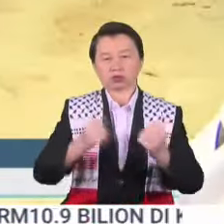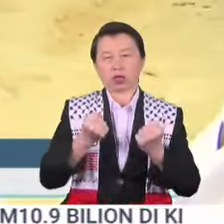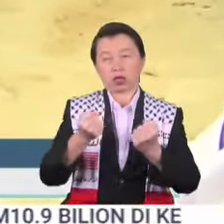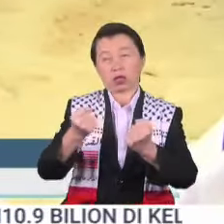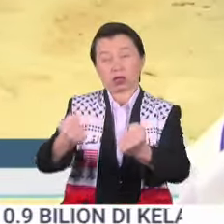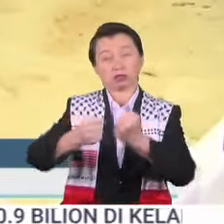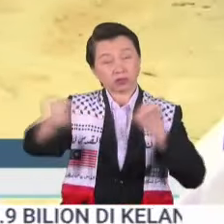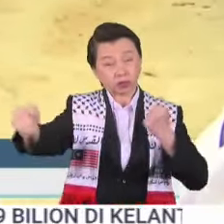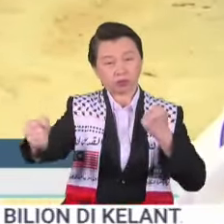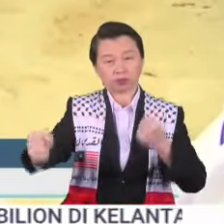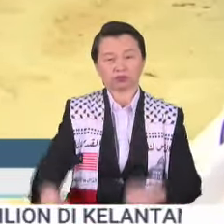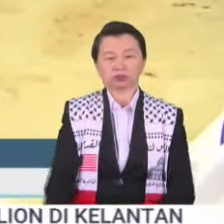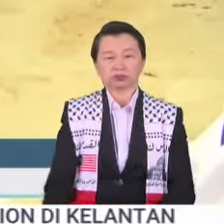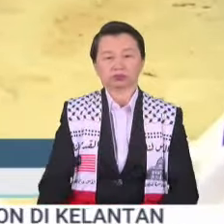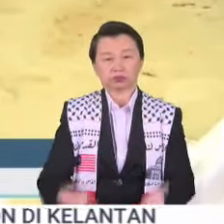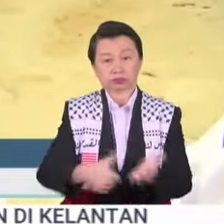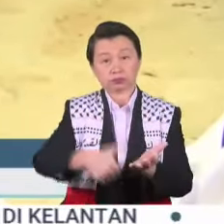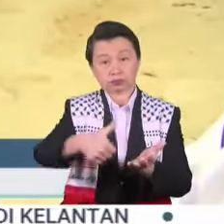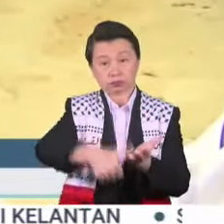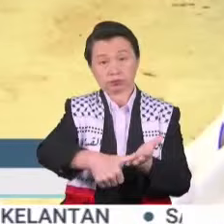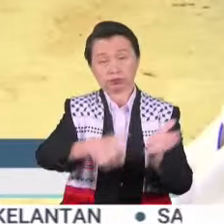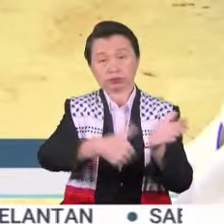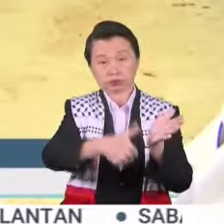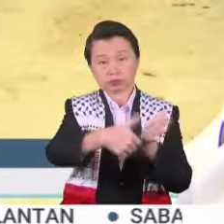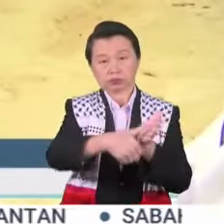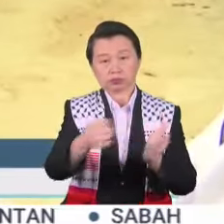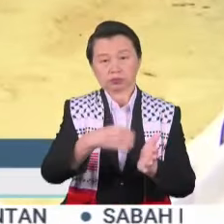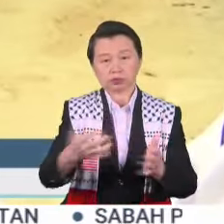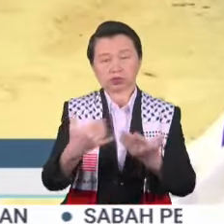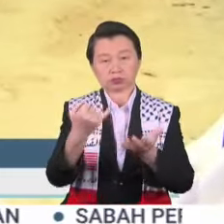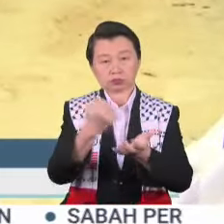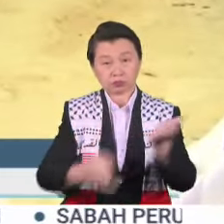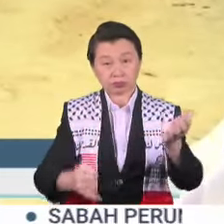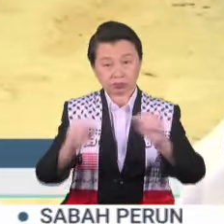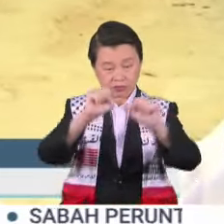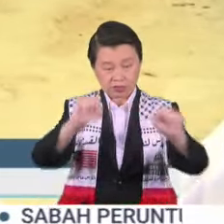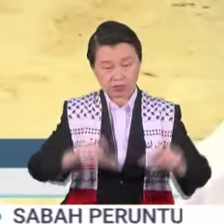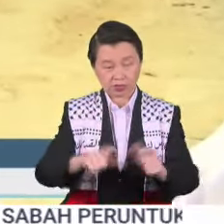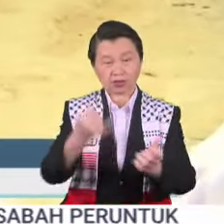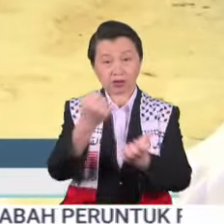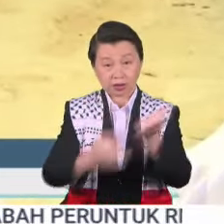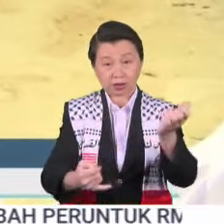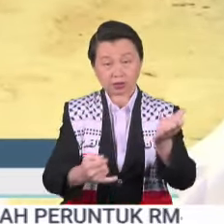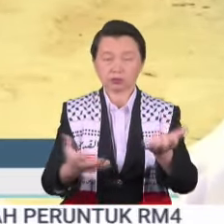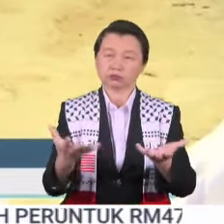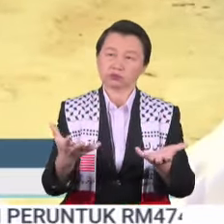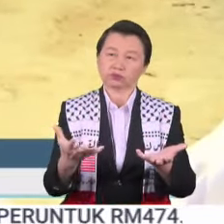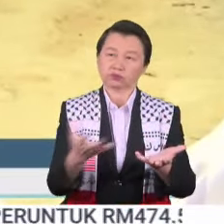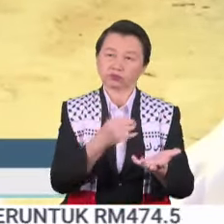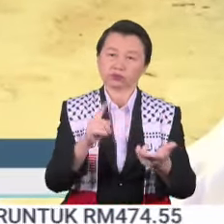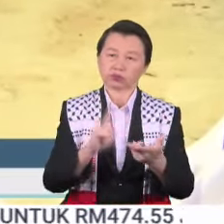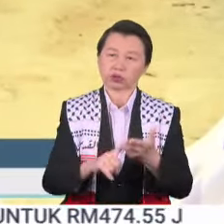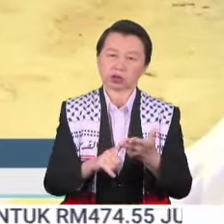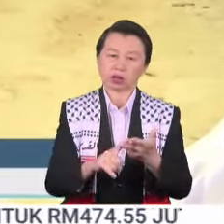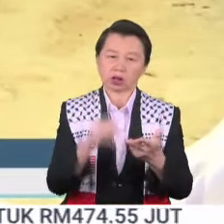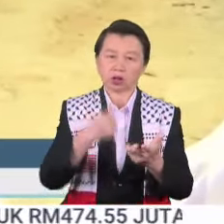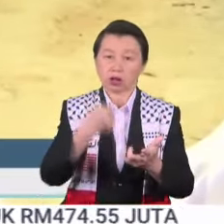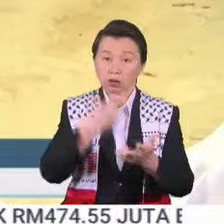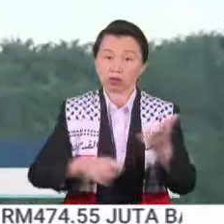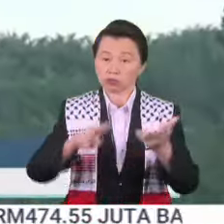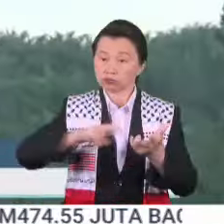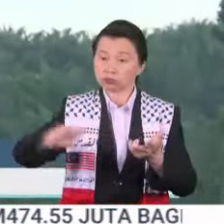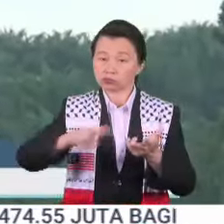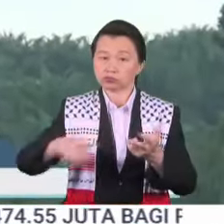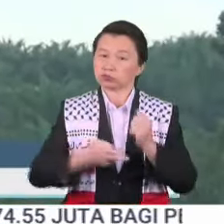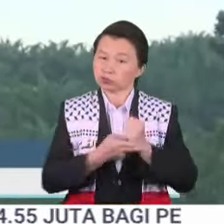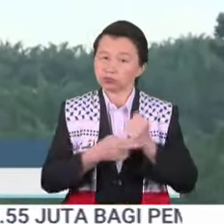perjalanan. Dokumen pengenalan dan juga kelahiran dan juga kos pengangkutan kami